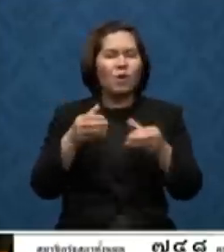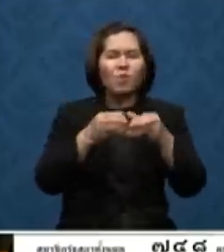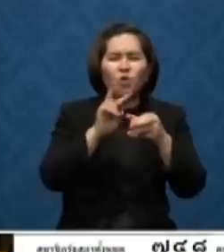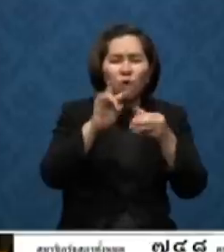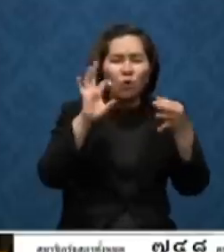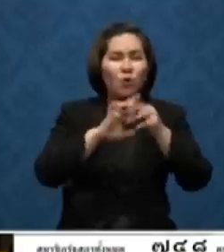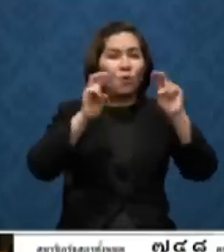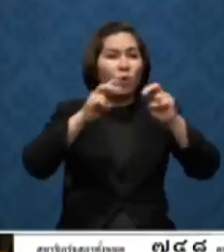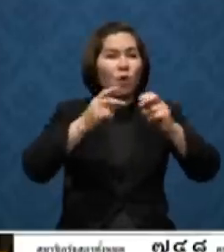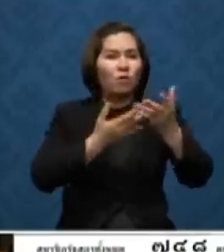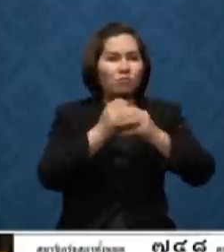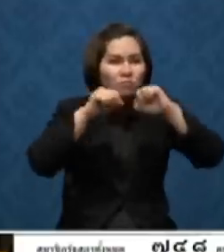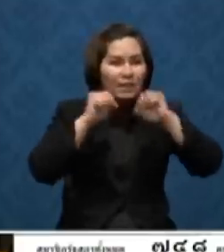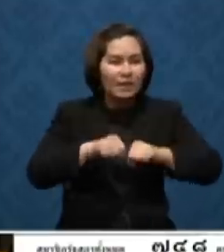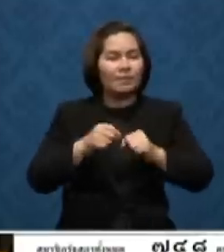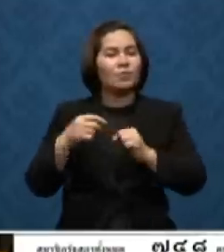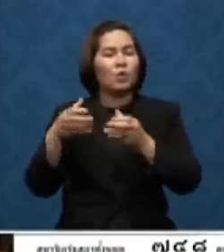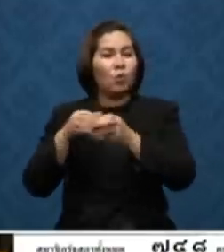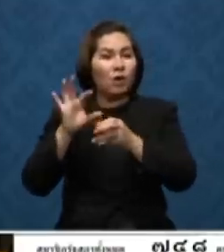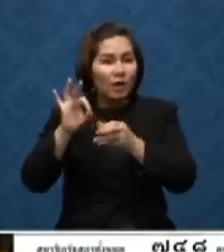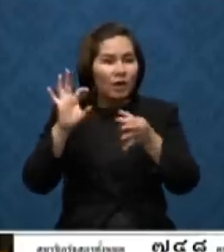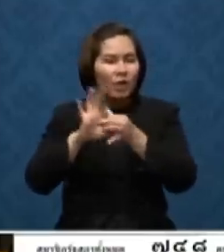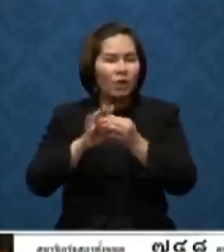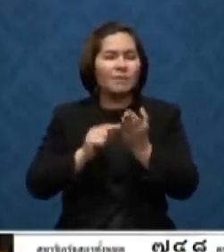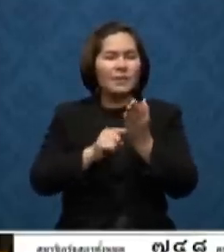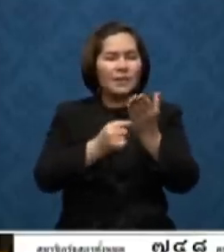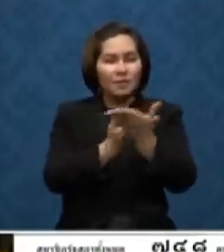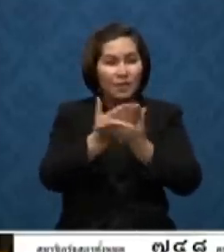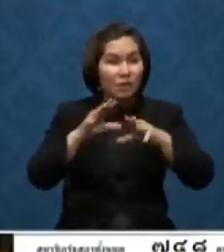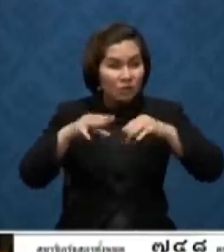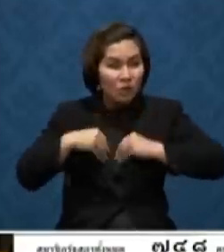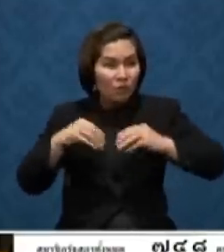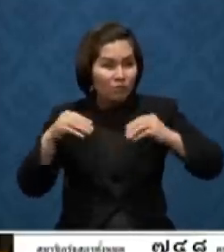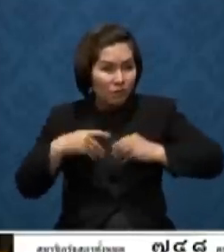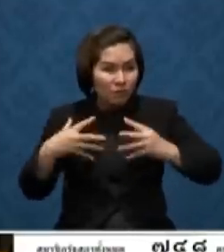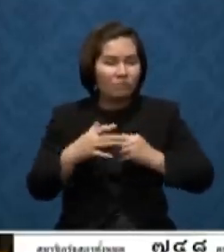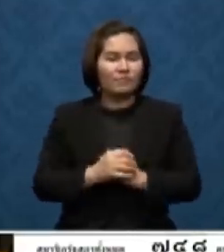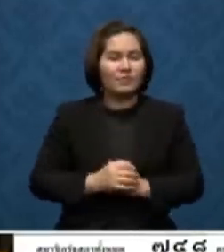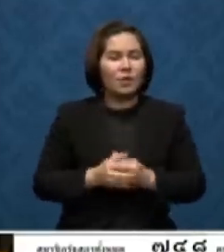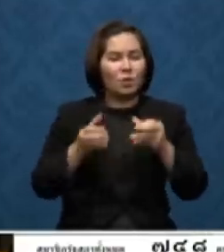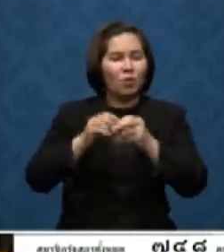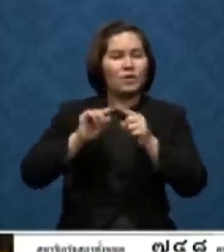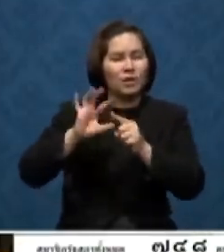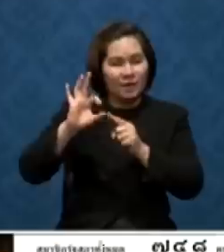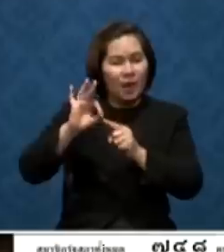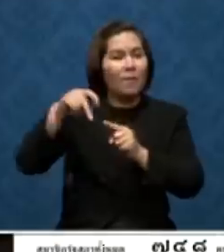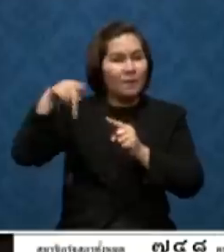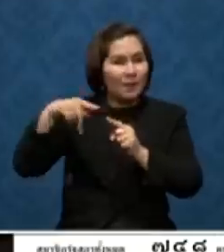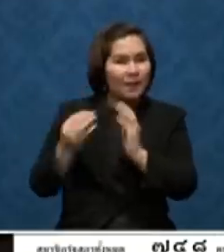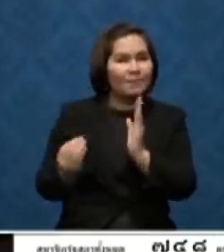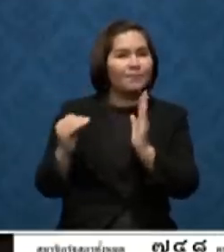มติแต่หมวดเก้าว่าด้วยเรื่องการเสนอหรือพิจารณาให้ความเห็นชอบหมวด 9ถือว่าเป็นบทบัญญัติพิเศษ